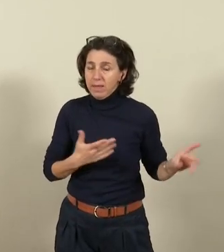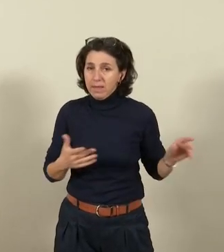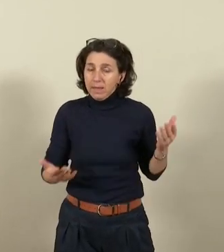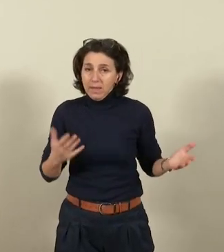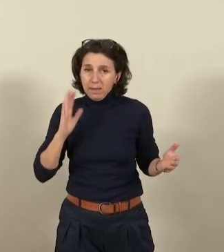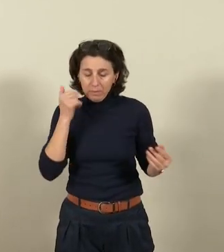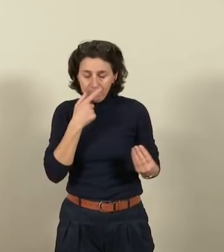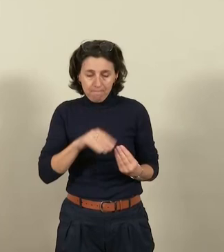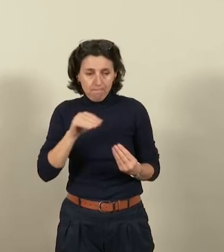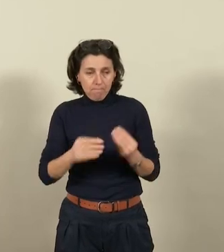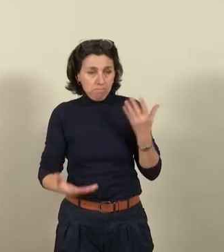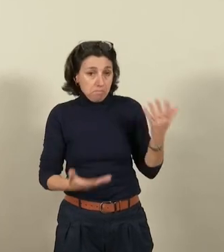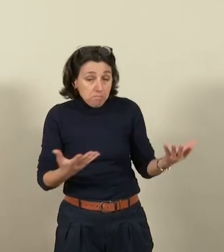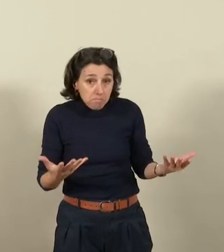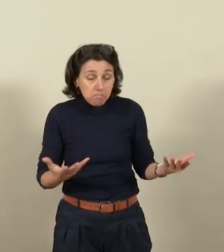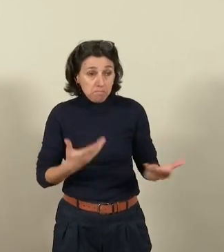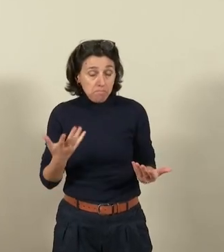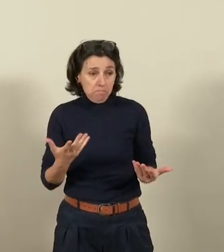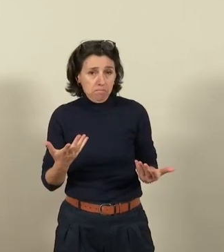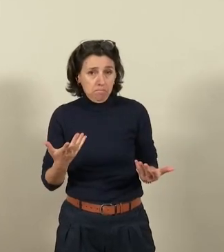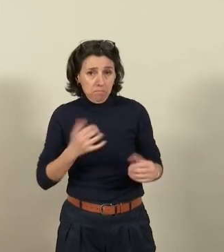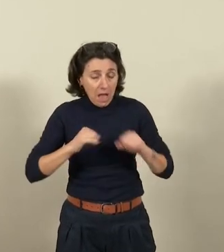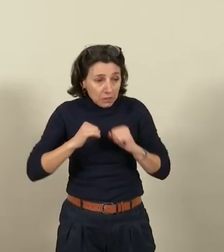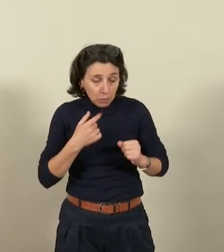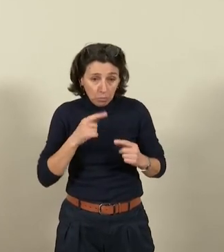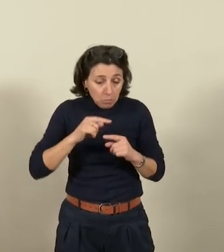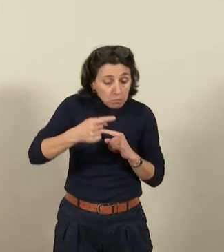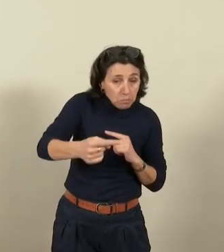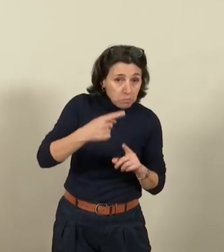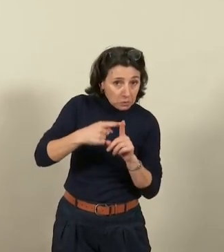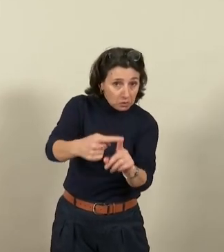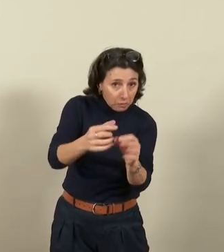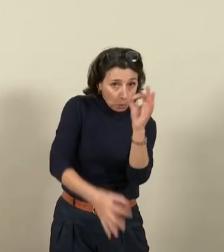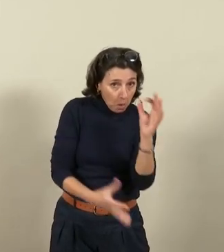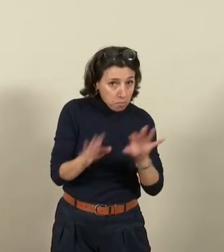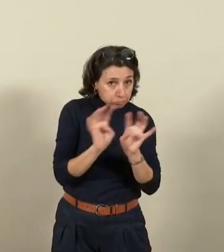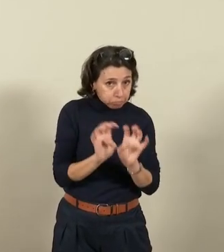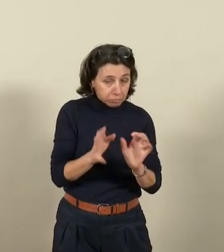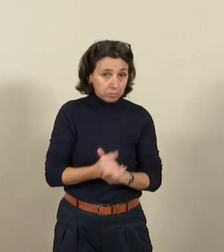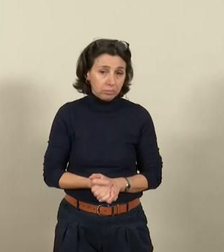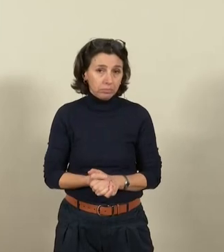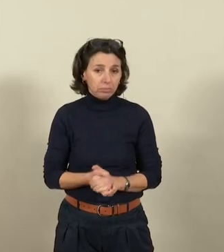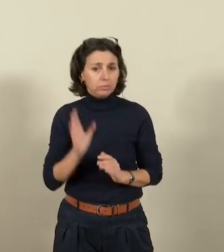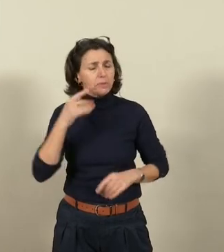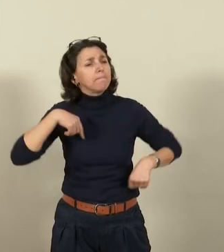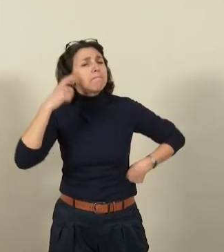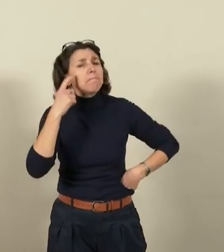sur le sur la la bien fondé de la portée de l'action et il faut vraiment se poser la question euh alors on avait eu quelques je